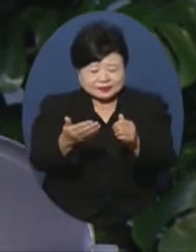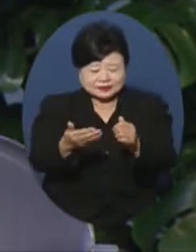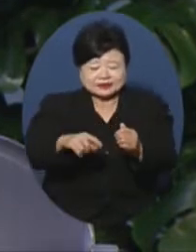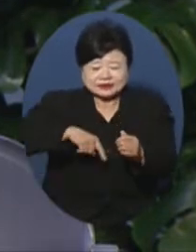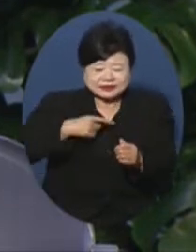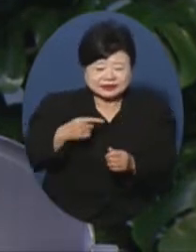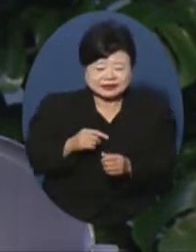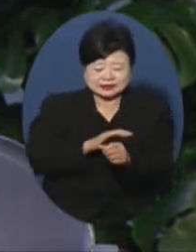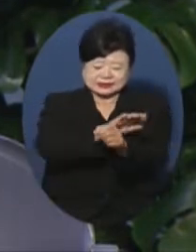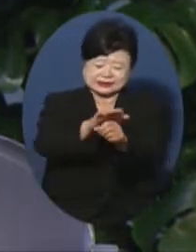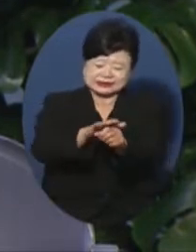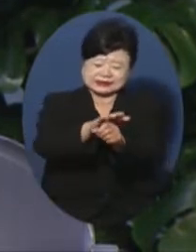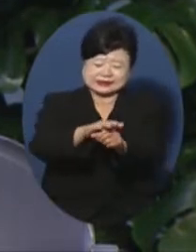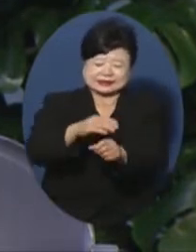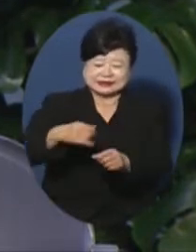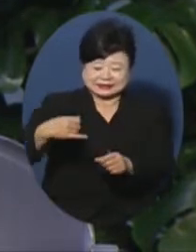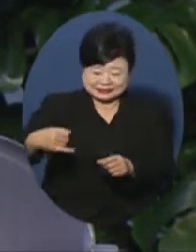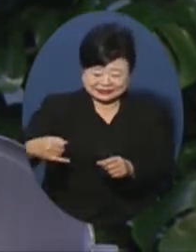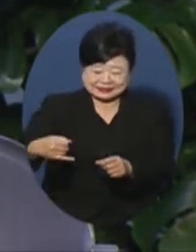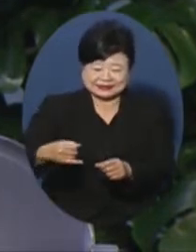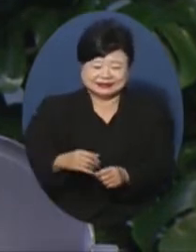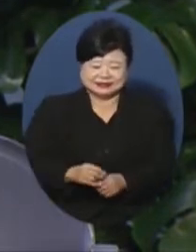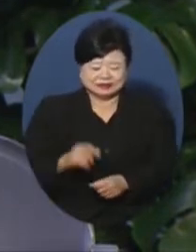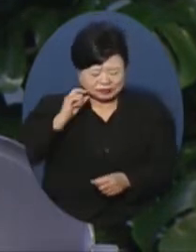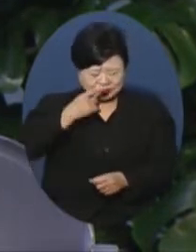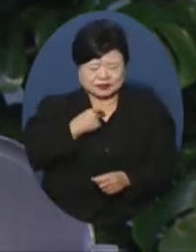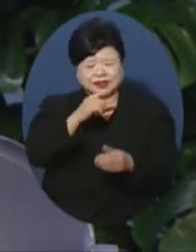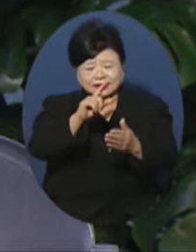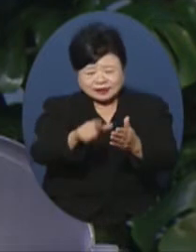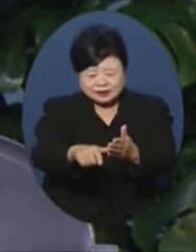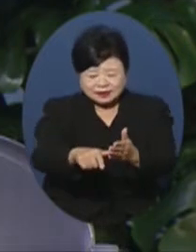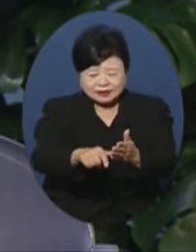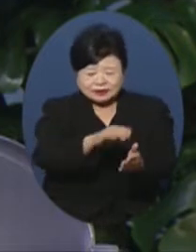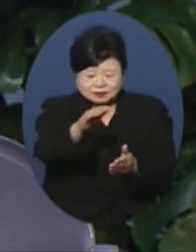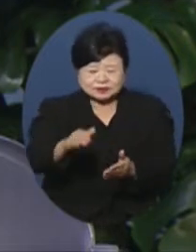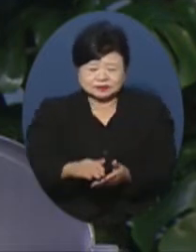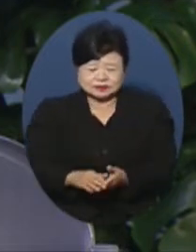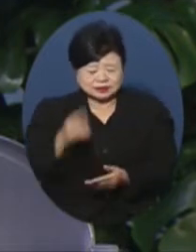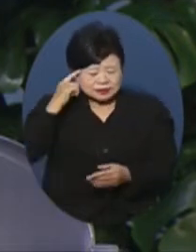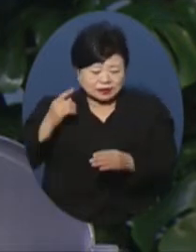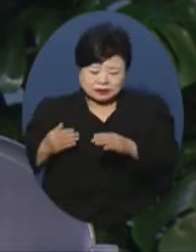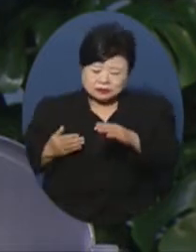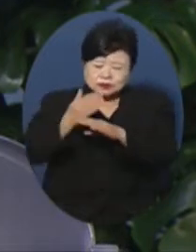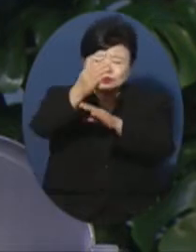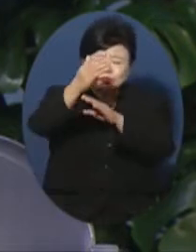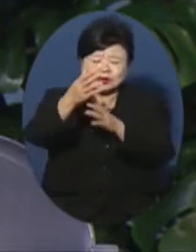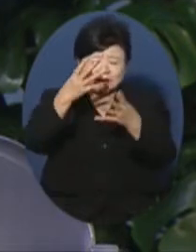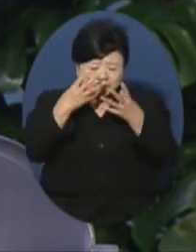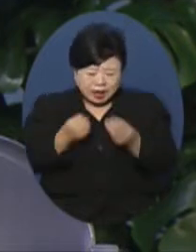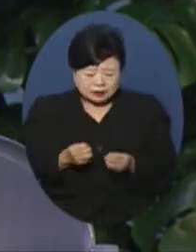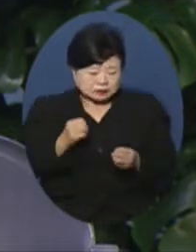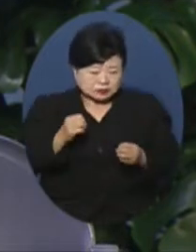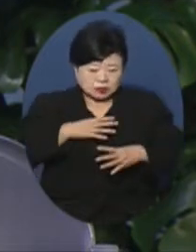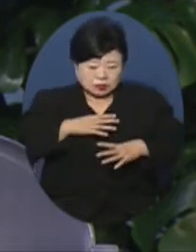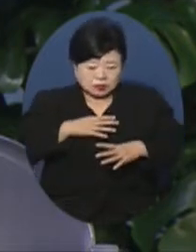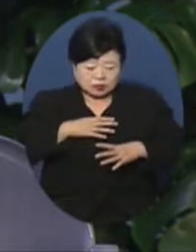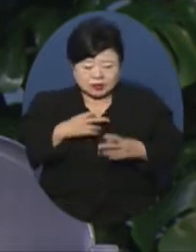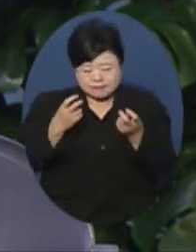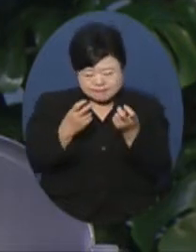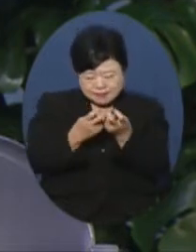하나님께서는 자기를 사랑하는 자들이 공경에 빠졌을 때 우리가 상상하지 못할 만큼